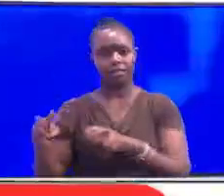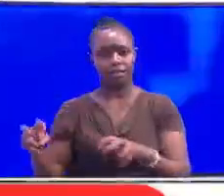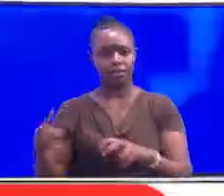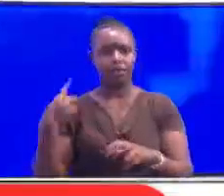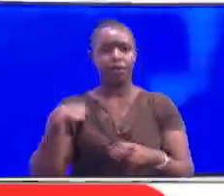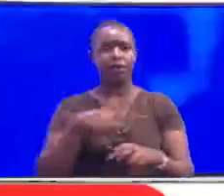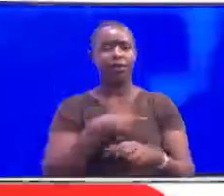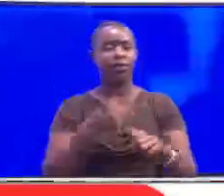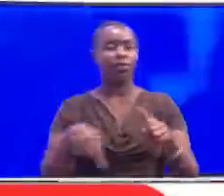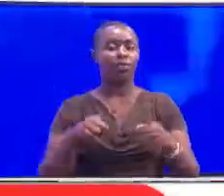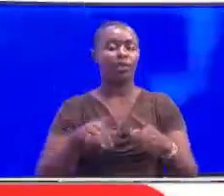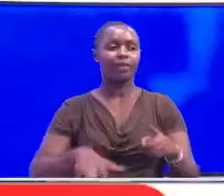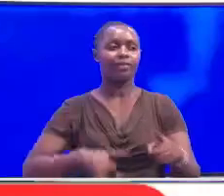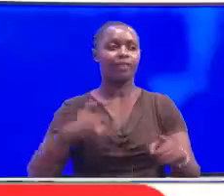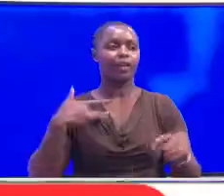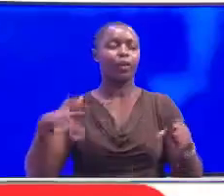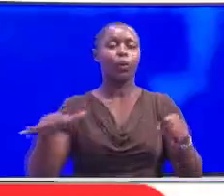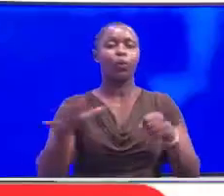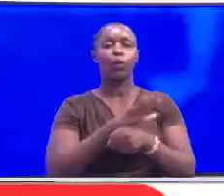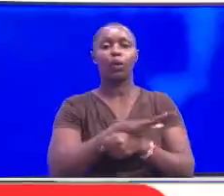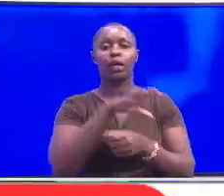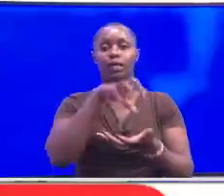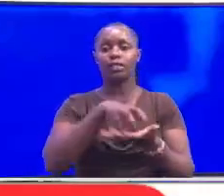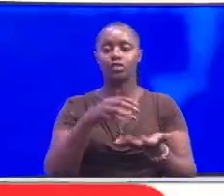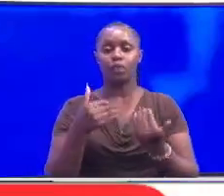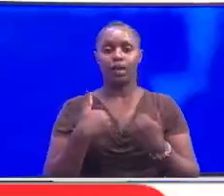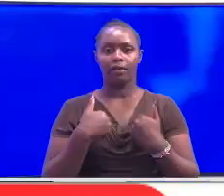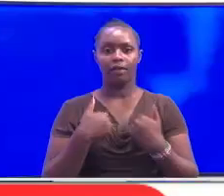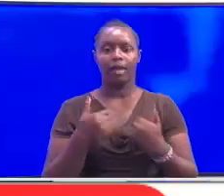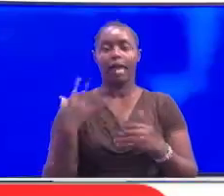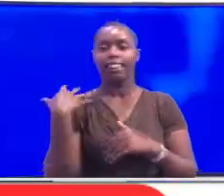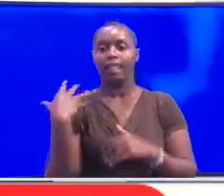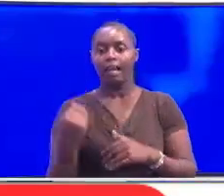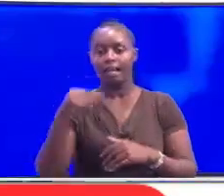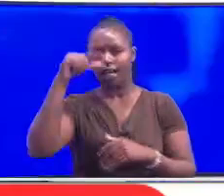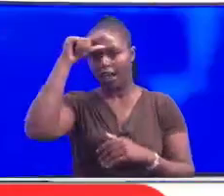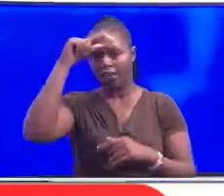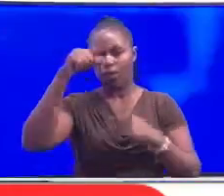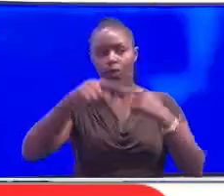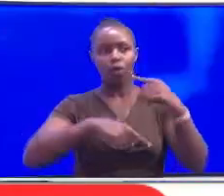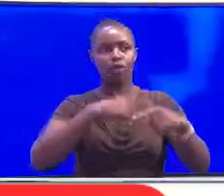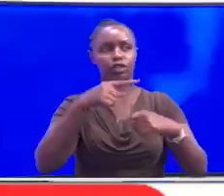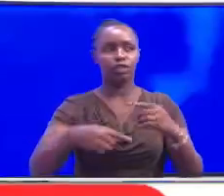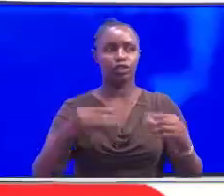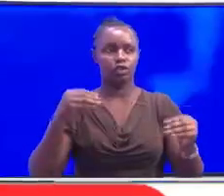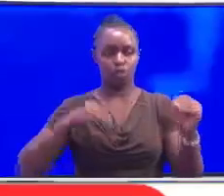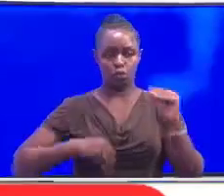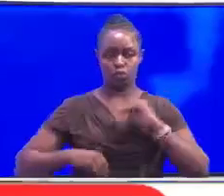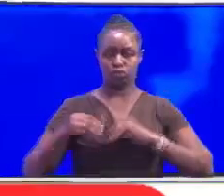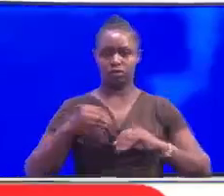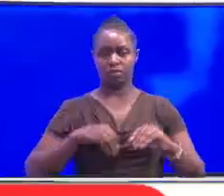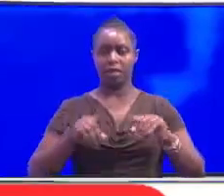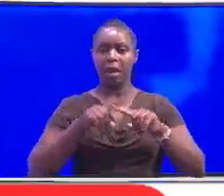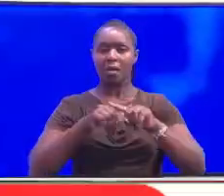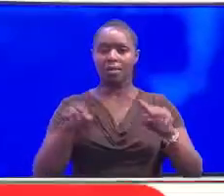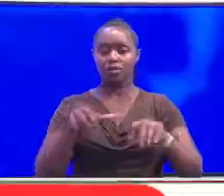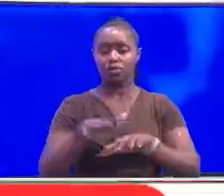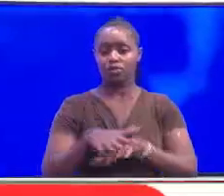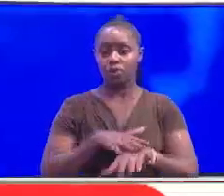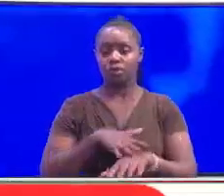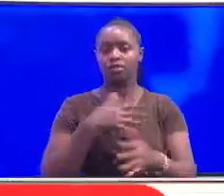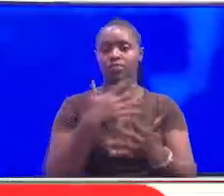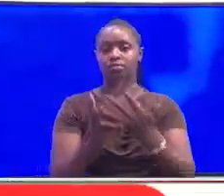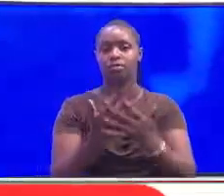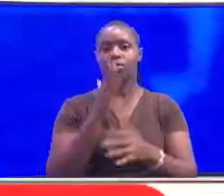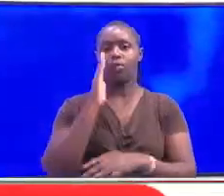of cases that we investigate. And this is a message that the current governors, ni endeleeni kuiba, but pole pole will get hold of you.